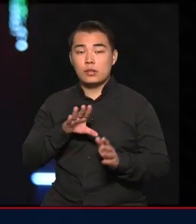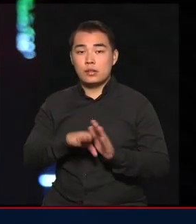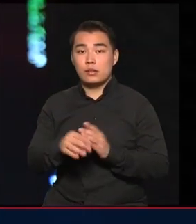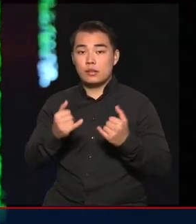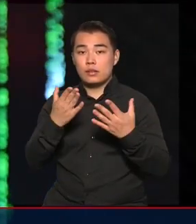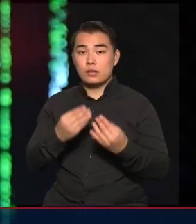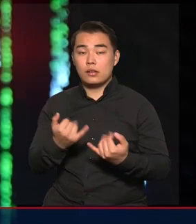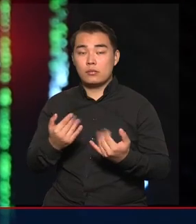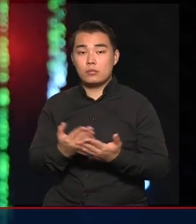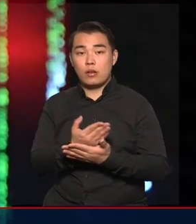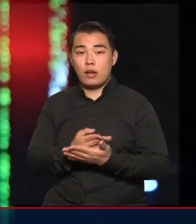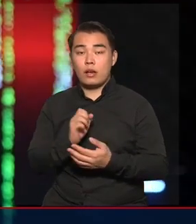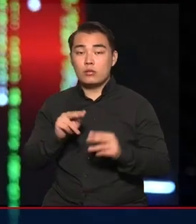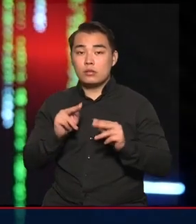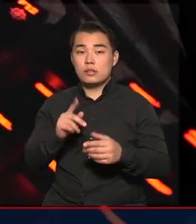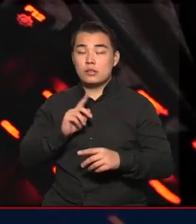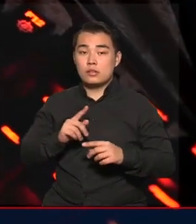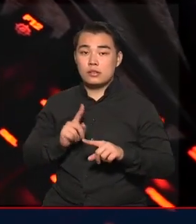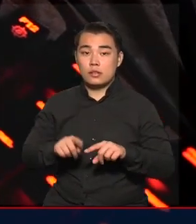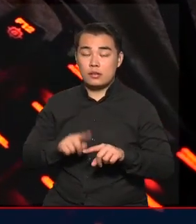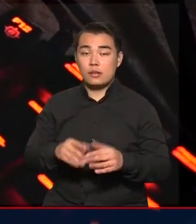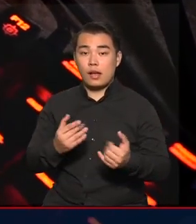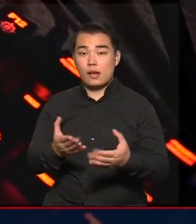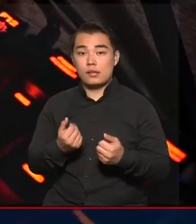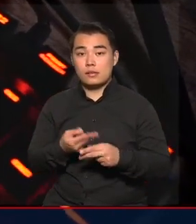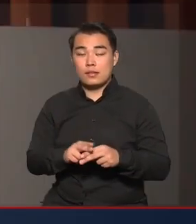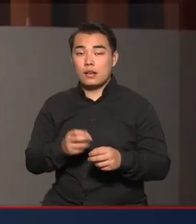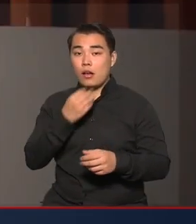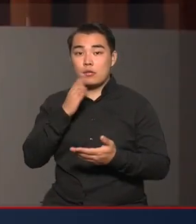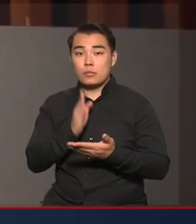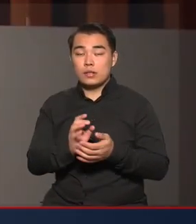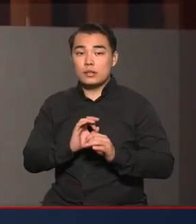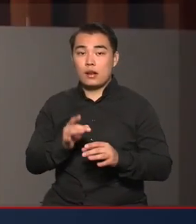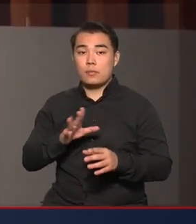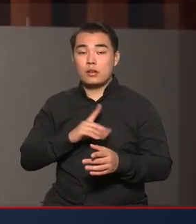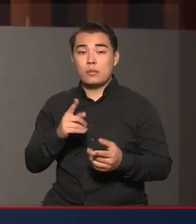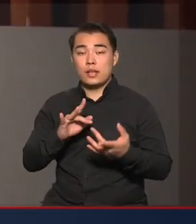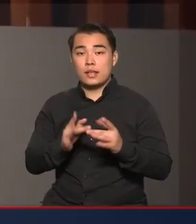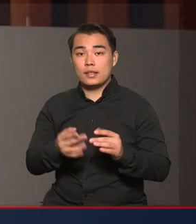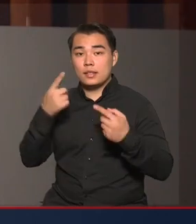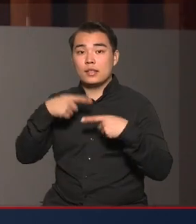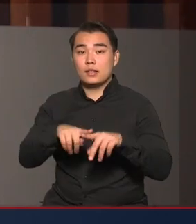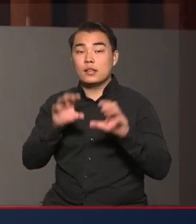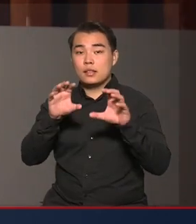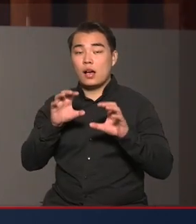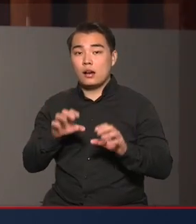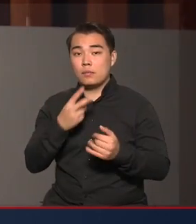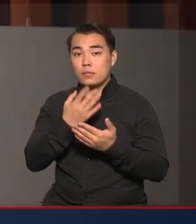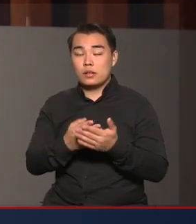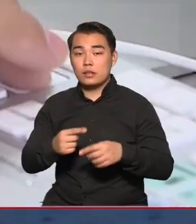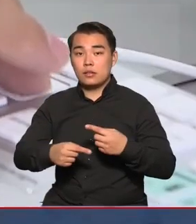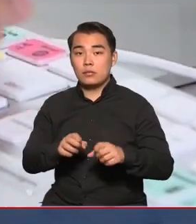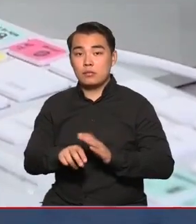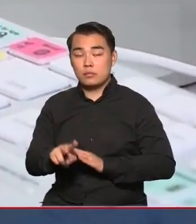бүгінгі күннің ақиқатын қаншалықты тез қабылдасақ, соншалықты жақсы дейді. Себебі цифрлы технология заманында одан қашып